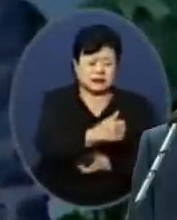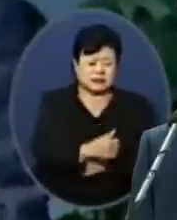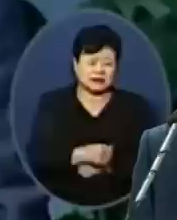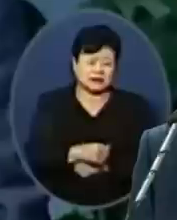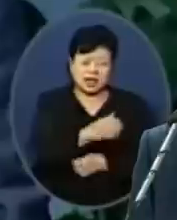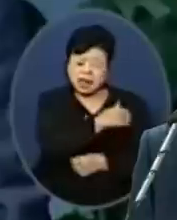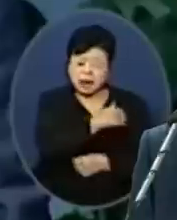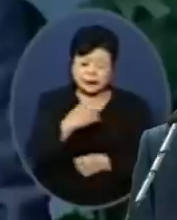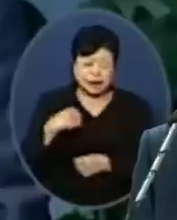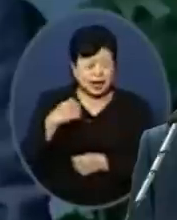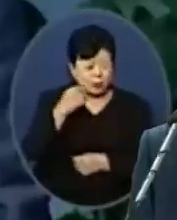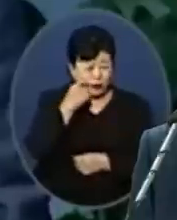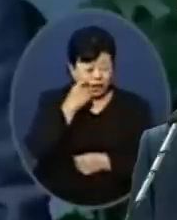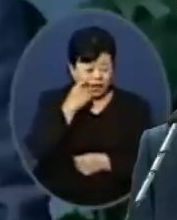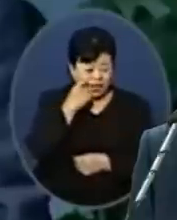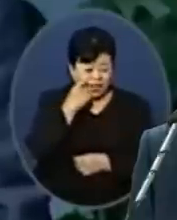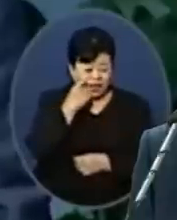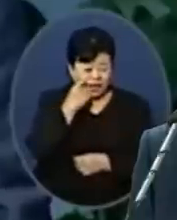감당할 수가 없는